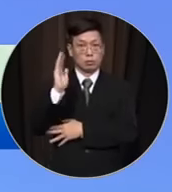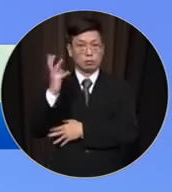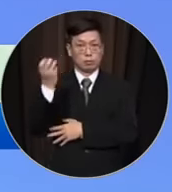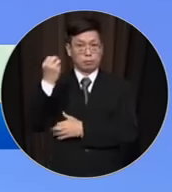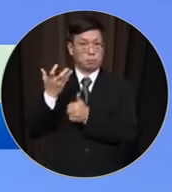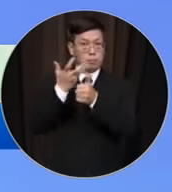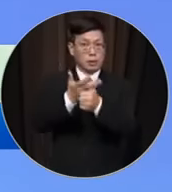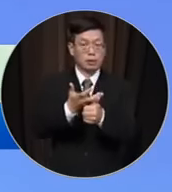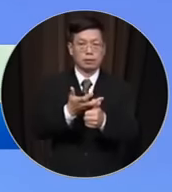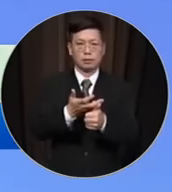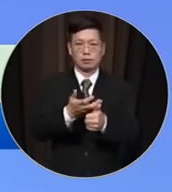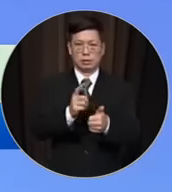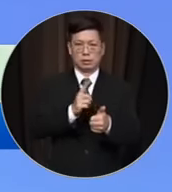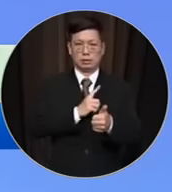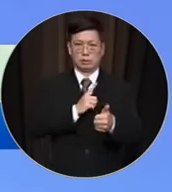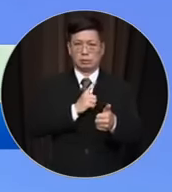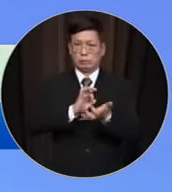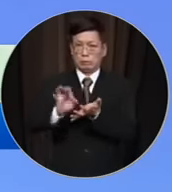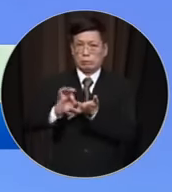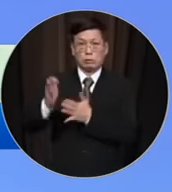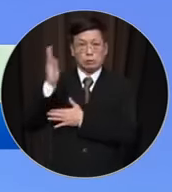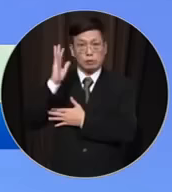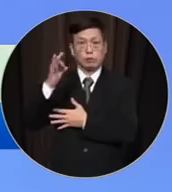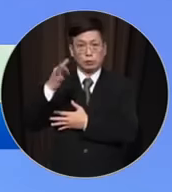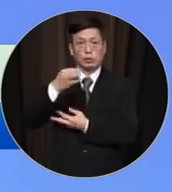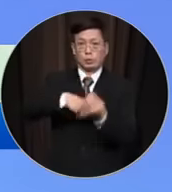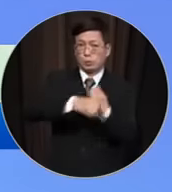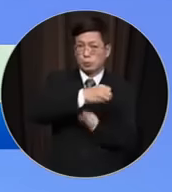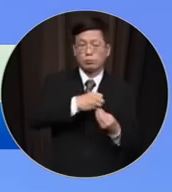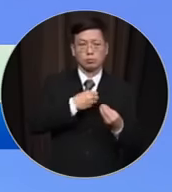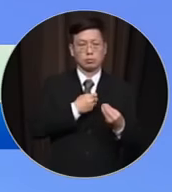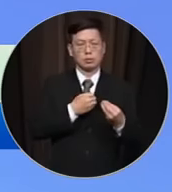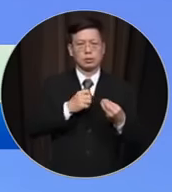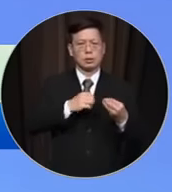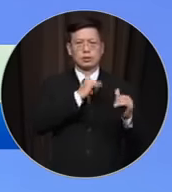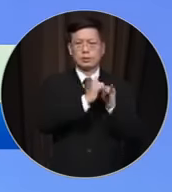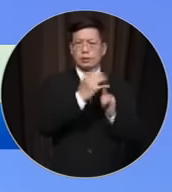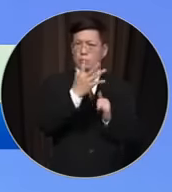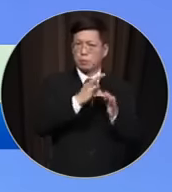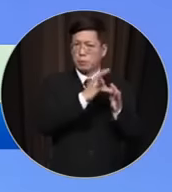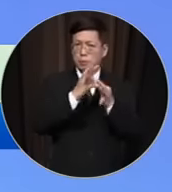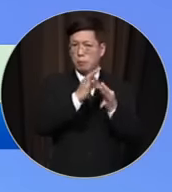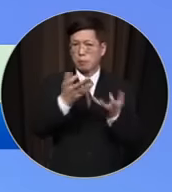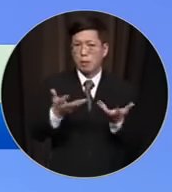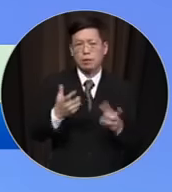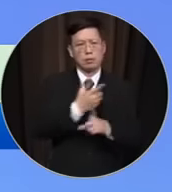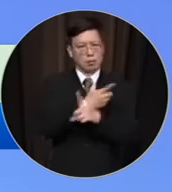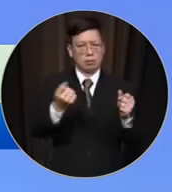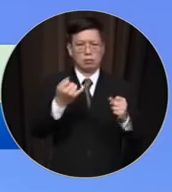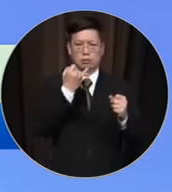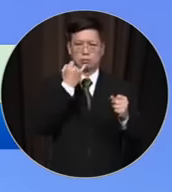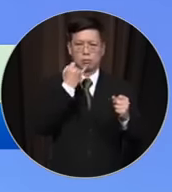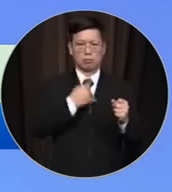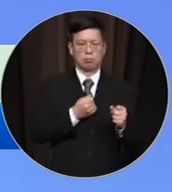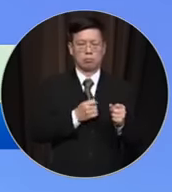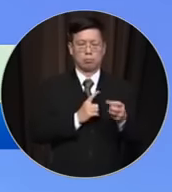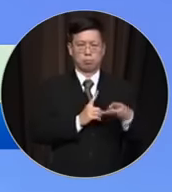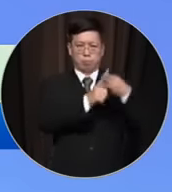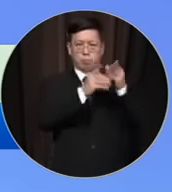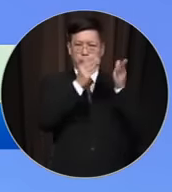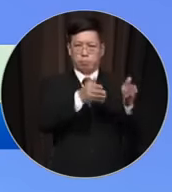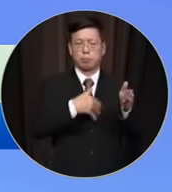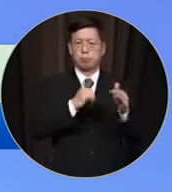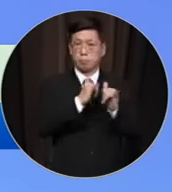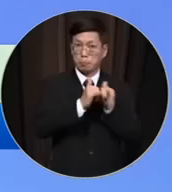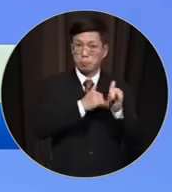候，在动用国家资源的时候，面对跟人民相关的事情的时候，都能够以民为本